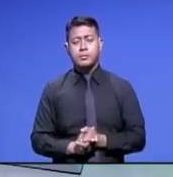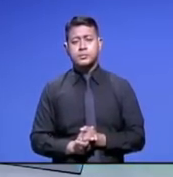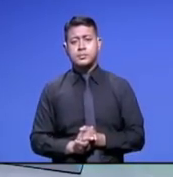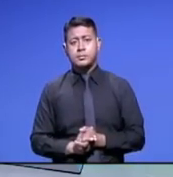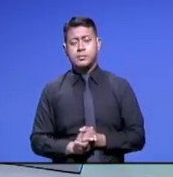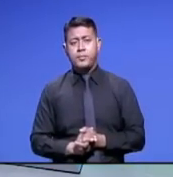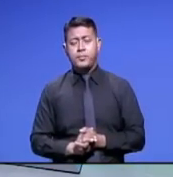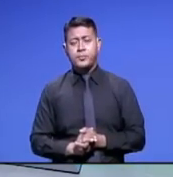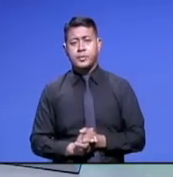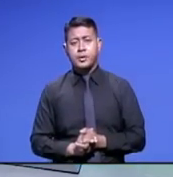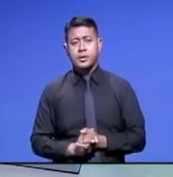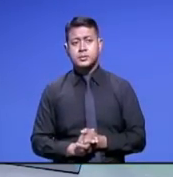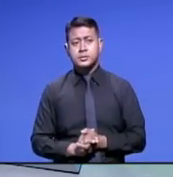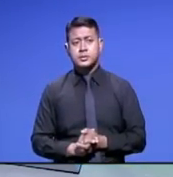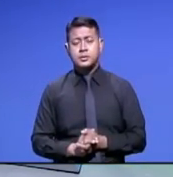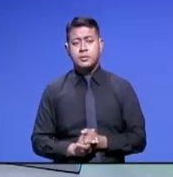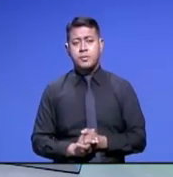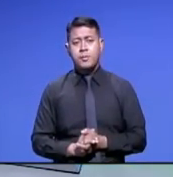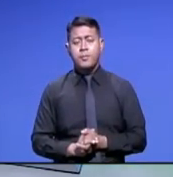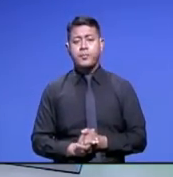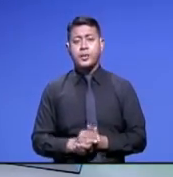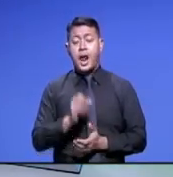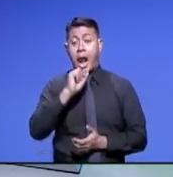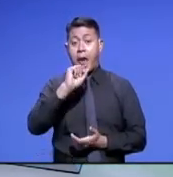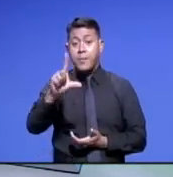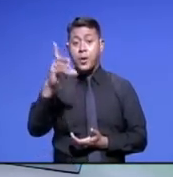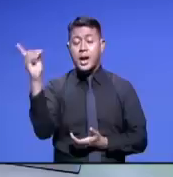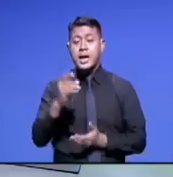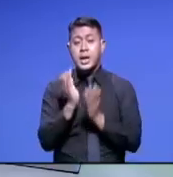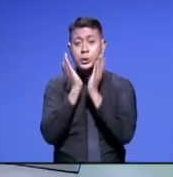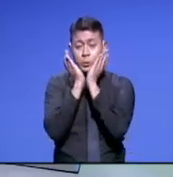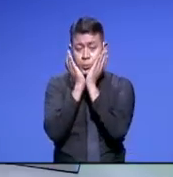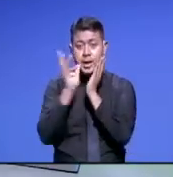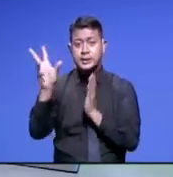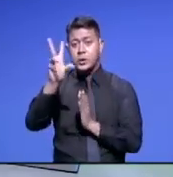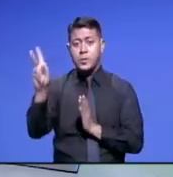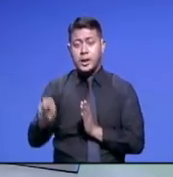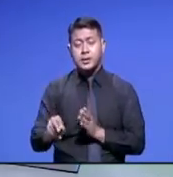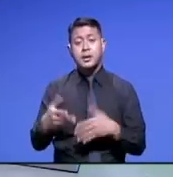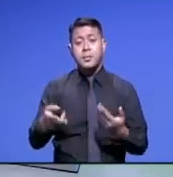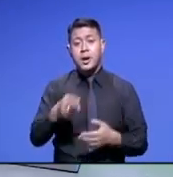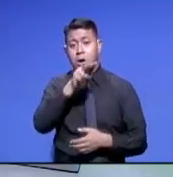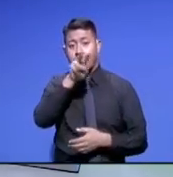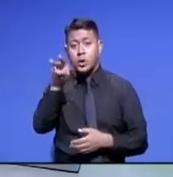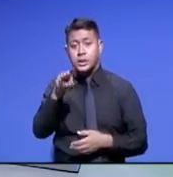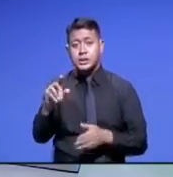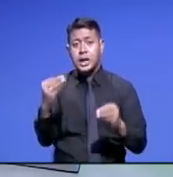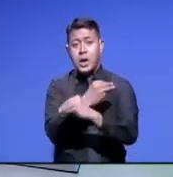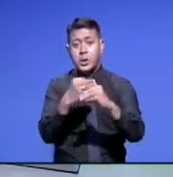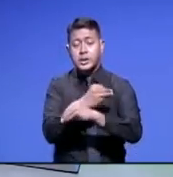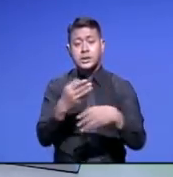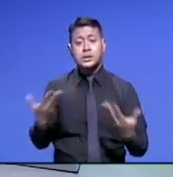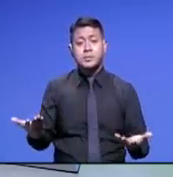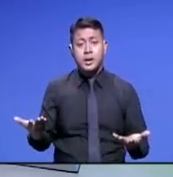di Subang, Jawa Barat. Kita sapa terlebih dahulu Bram. Bram, bagaimana kondisi lalu lintas terkini di belakang Anda? Bisa disampaikan? Silakan